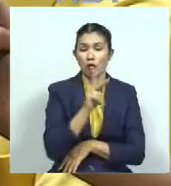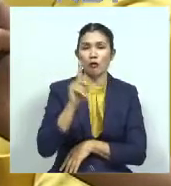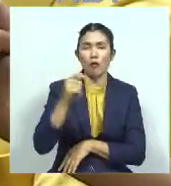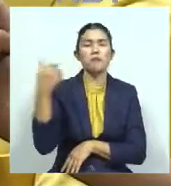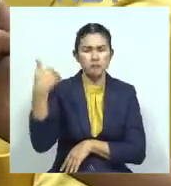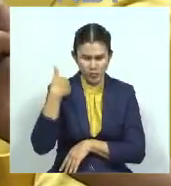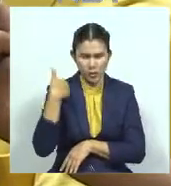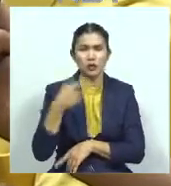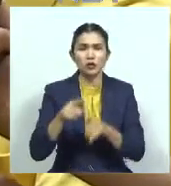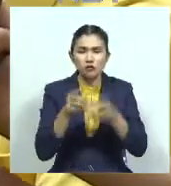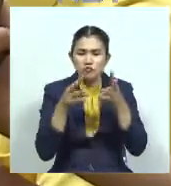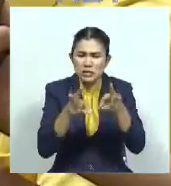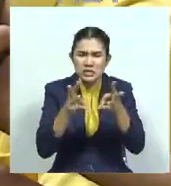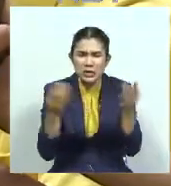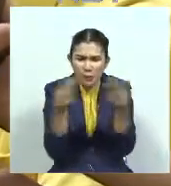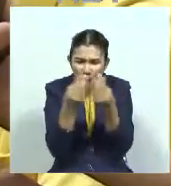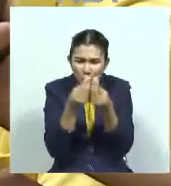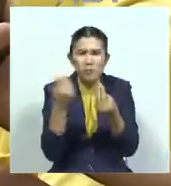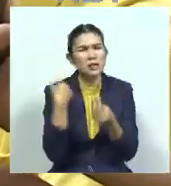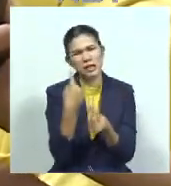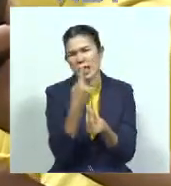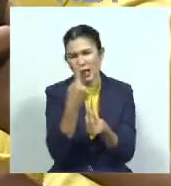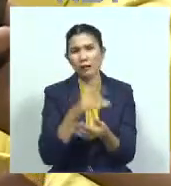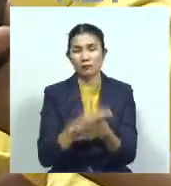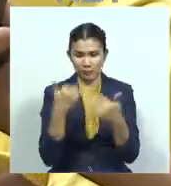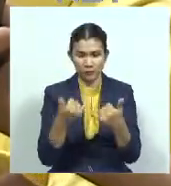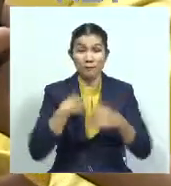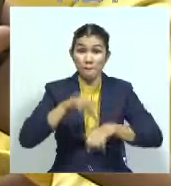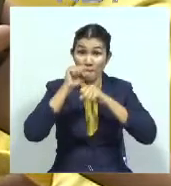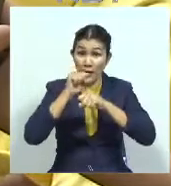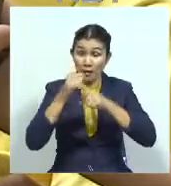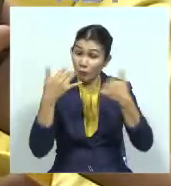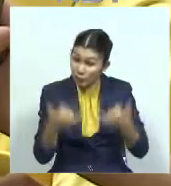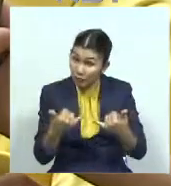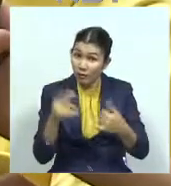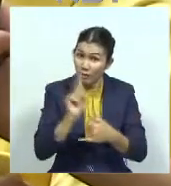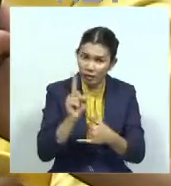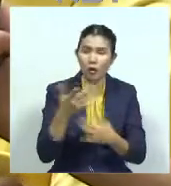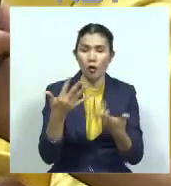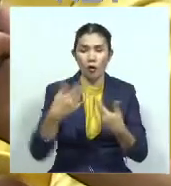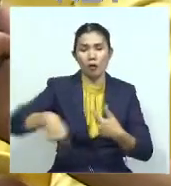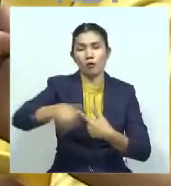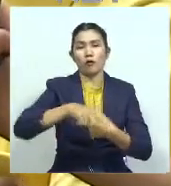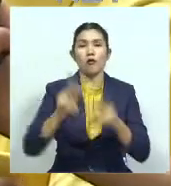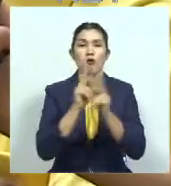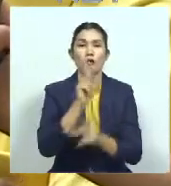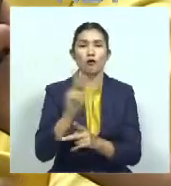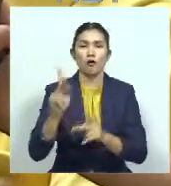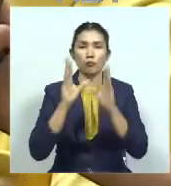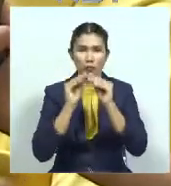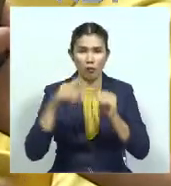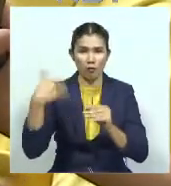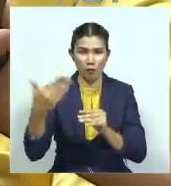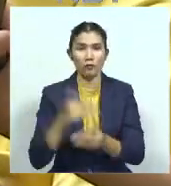วณส.ส.เพียงสูตรเดียวนะคะส่วนจะประกาศในวันนี้ได้เลยหรือไม่ก็ขึ้นอยู่กับที่ประชุมของกกต.ค่ะ ในส่